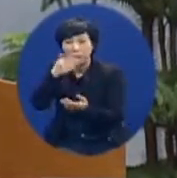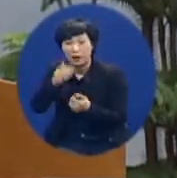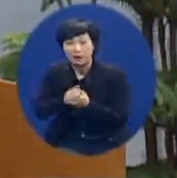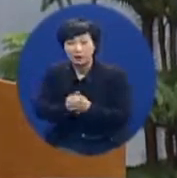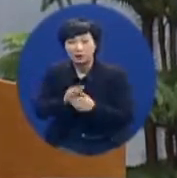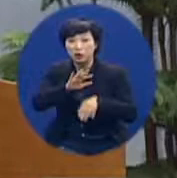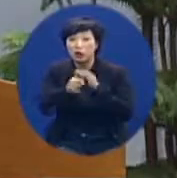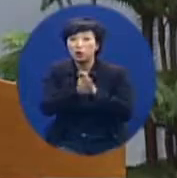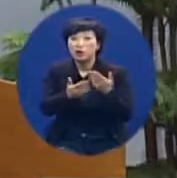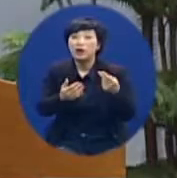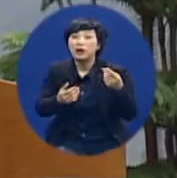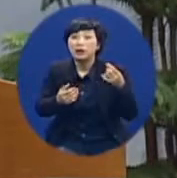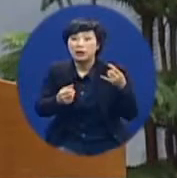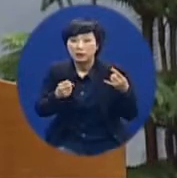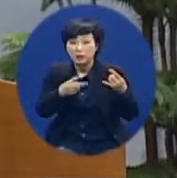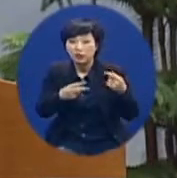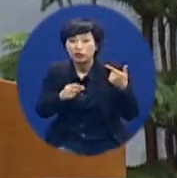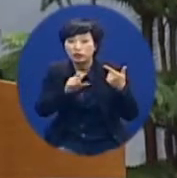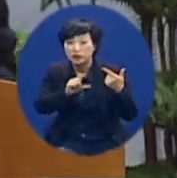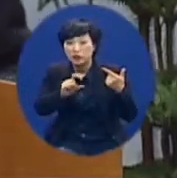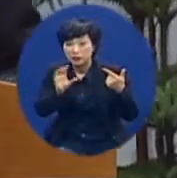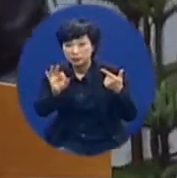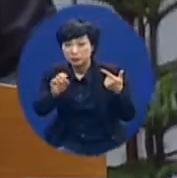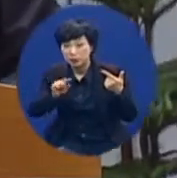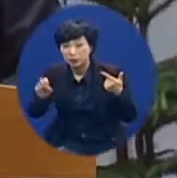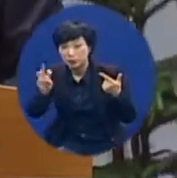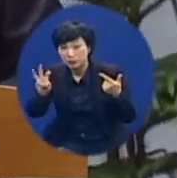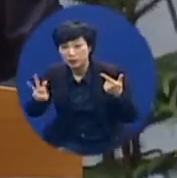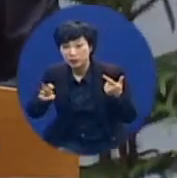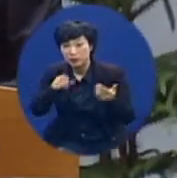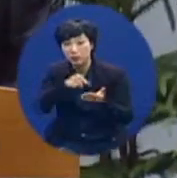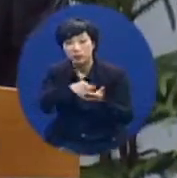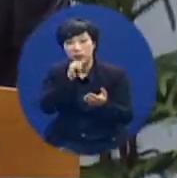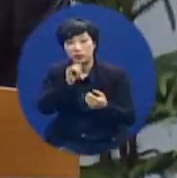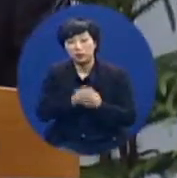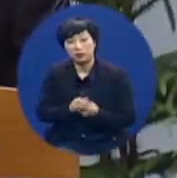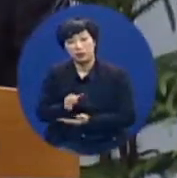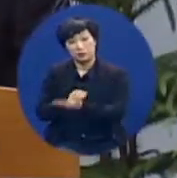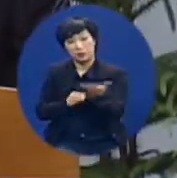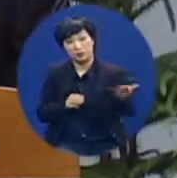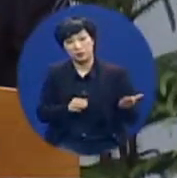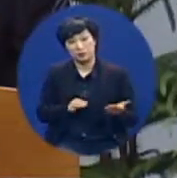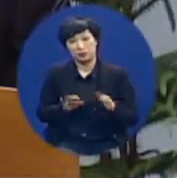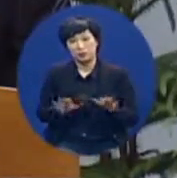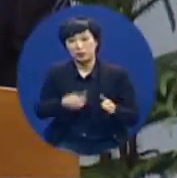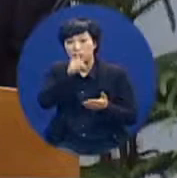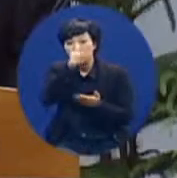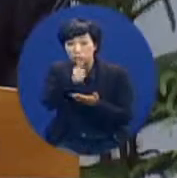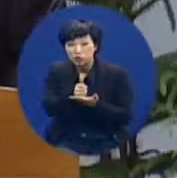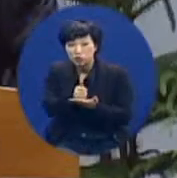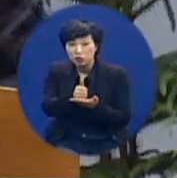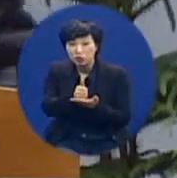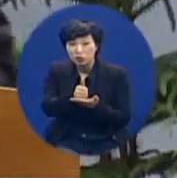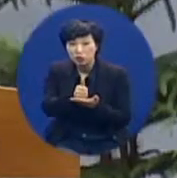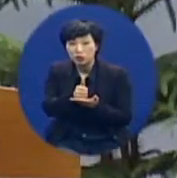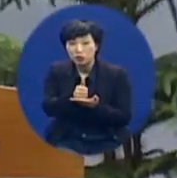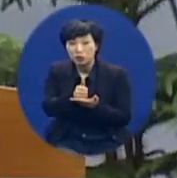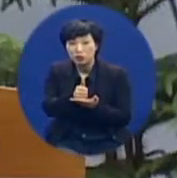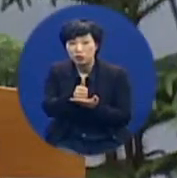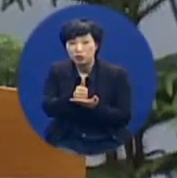6장 10절 13절에 말했으니 아멘 우리 죄